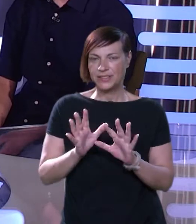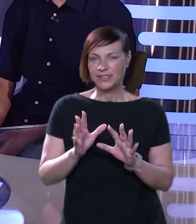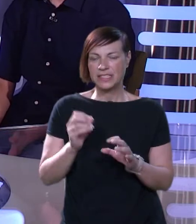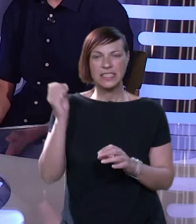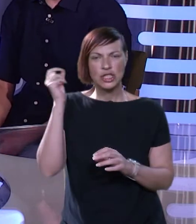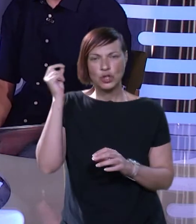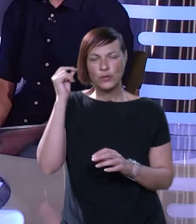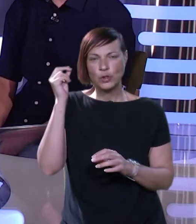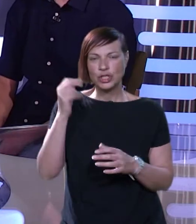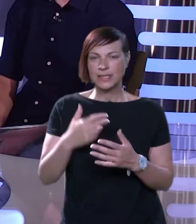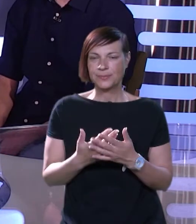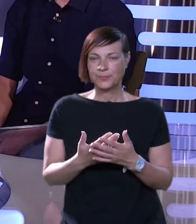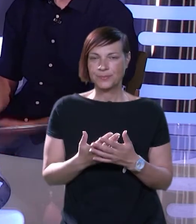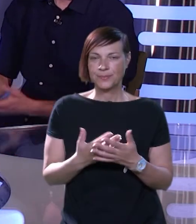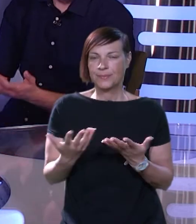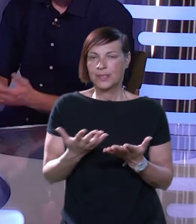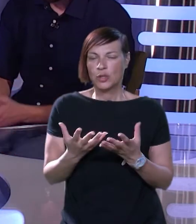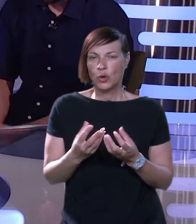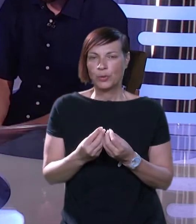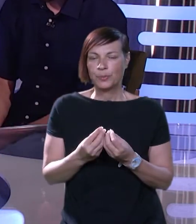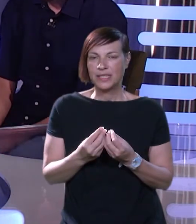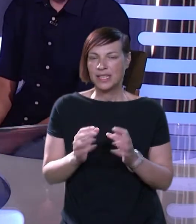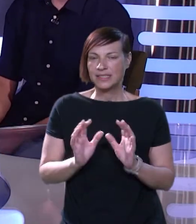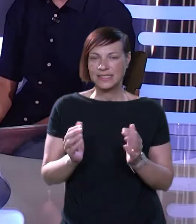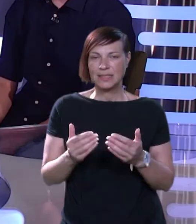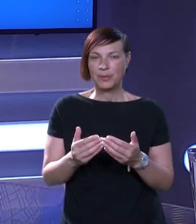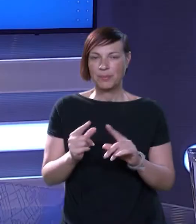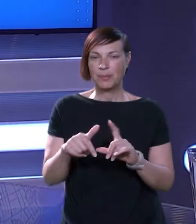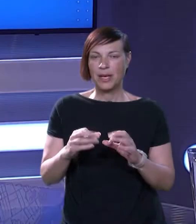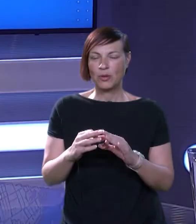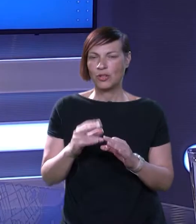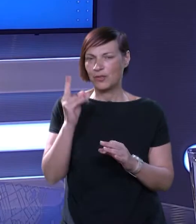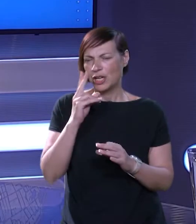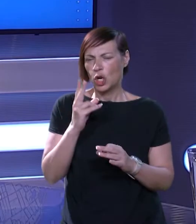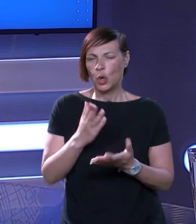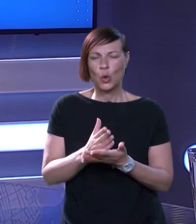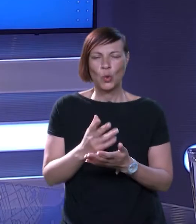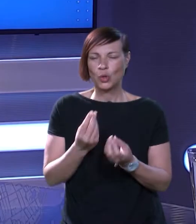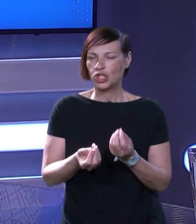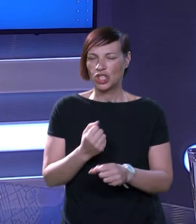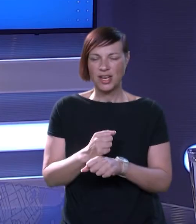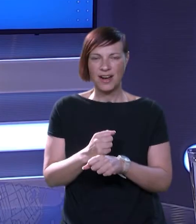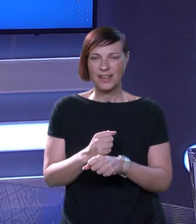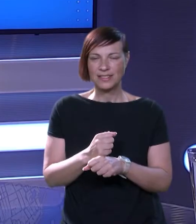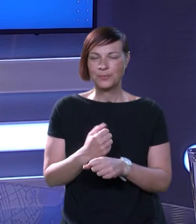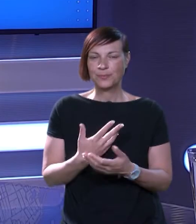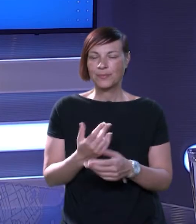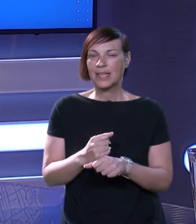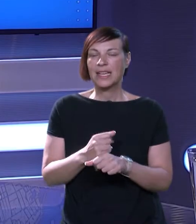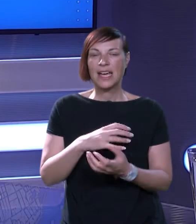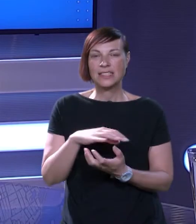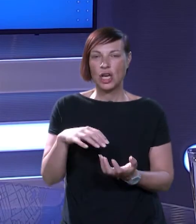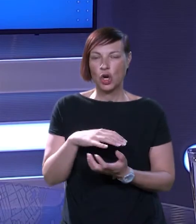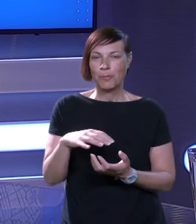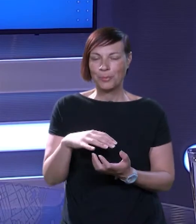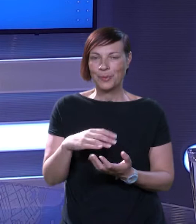efekt i zvučni efekt i u kombinaciji sa ambijentom. A s Paulom je uvijek ludo radi, s Paulom uvijek radi obitelj,